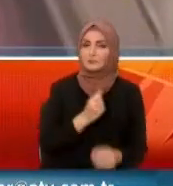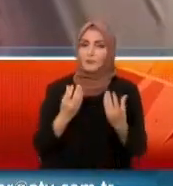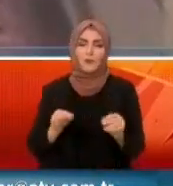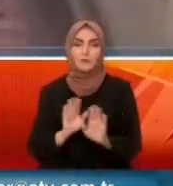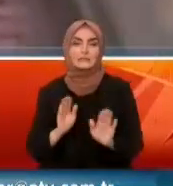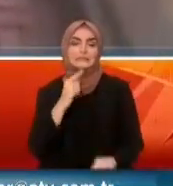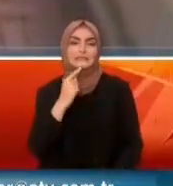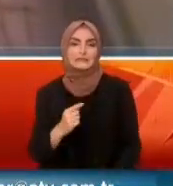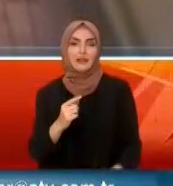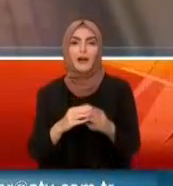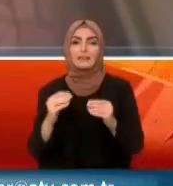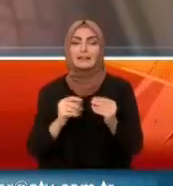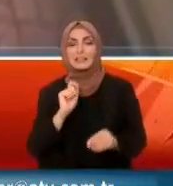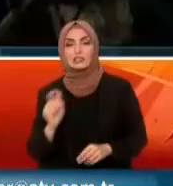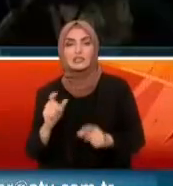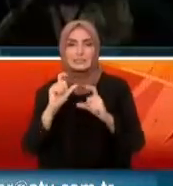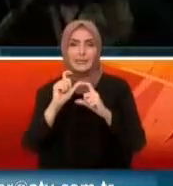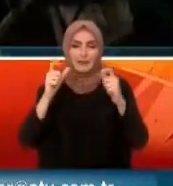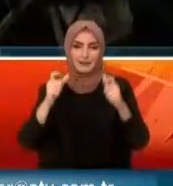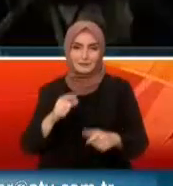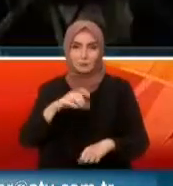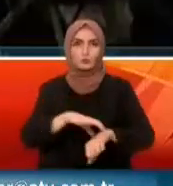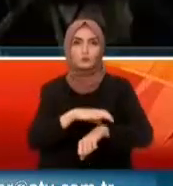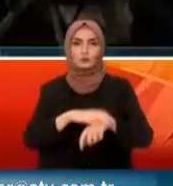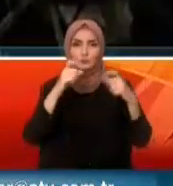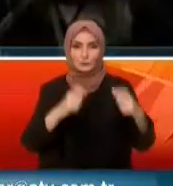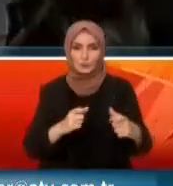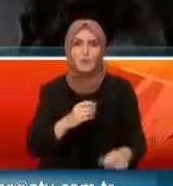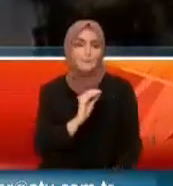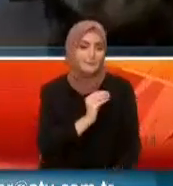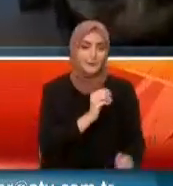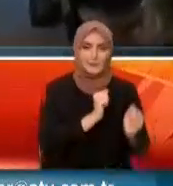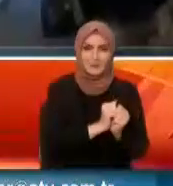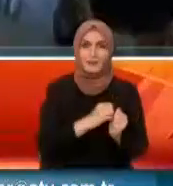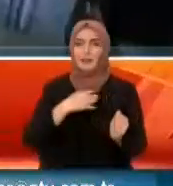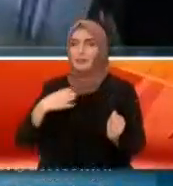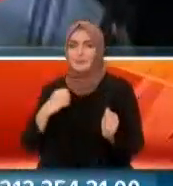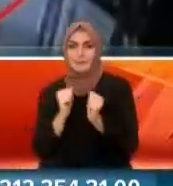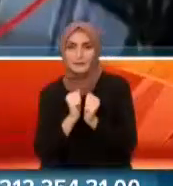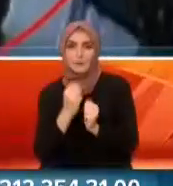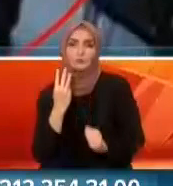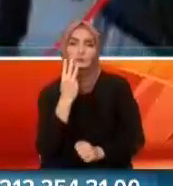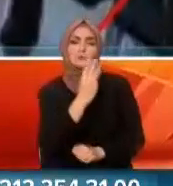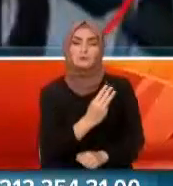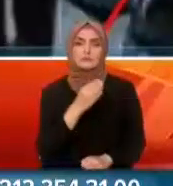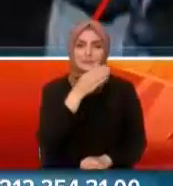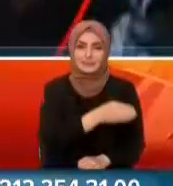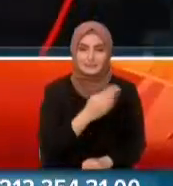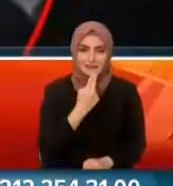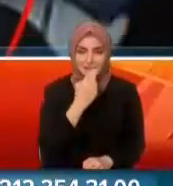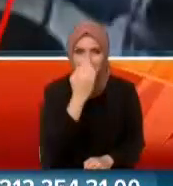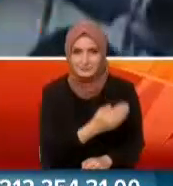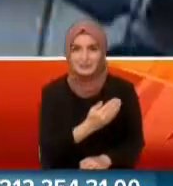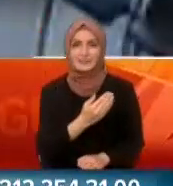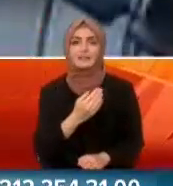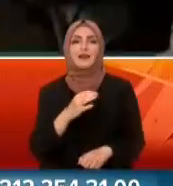Adana Seyhan'daki kuyumcuya bebeği ve annesiyle giden genç kadın altın bozdurmak için fiyat alırken içeri iki soyguncu girdi.